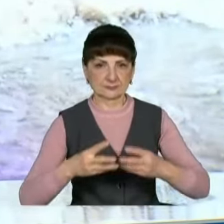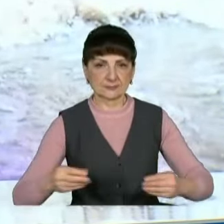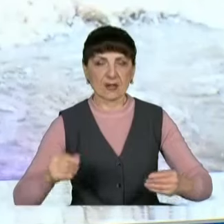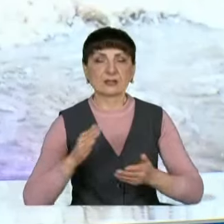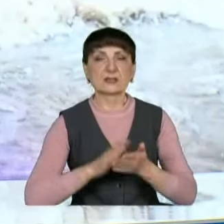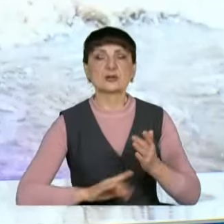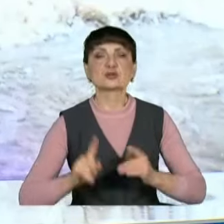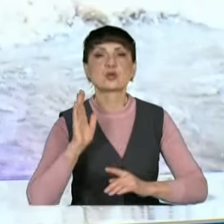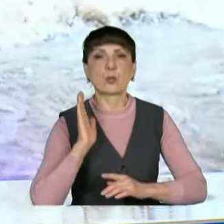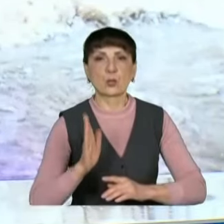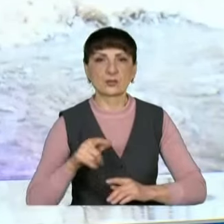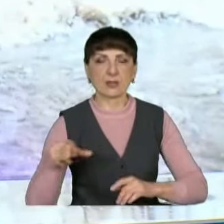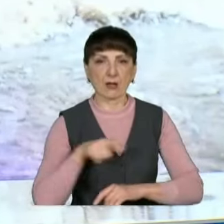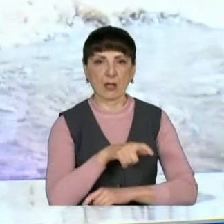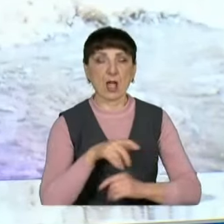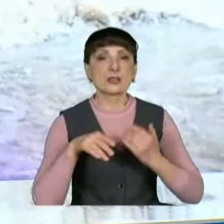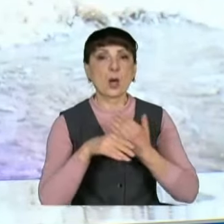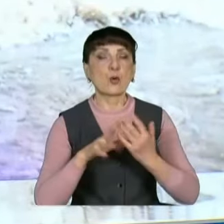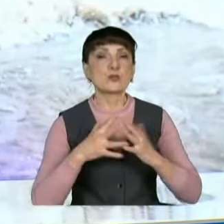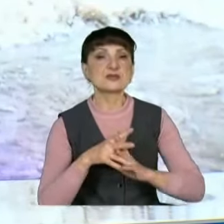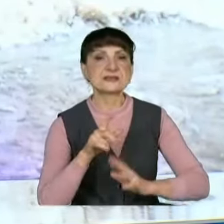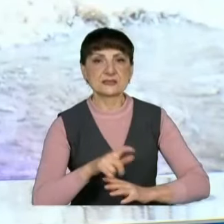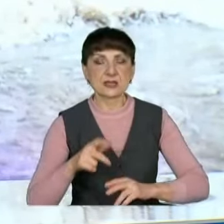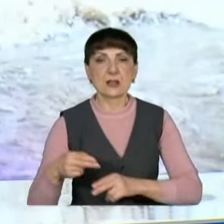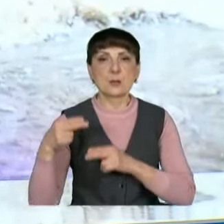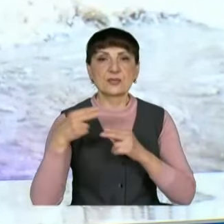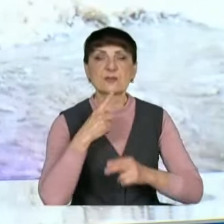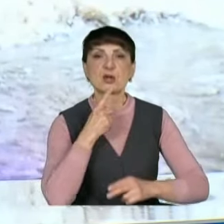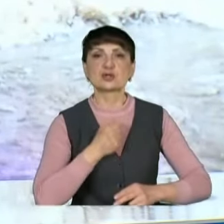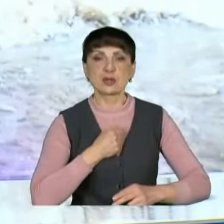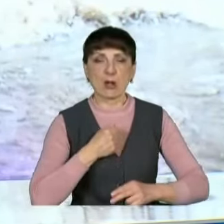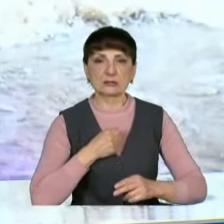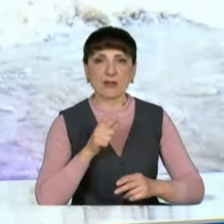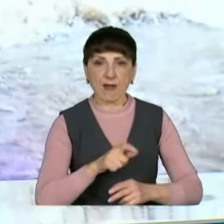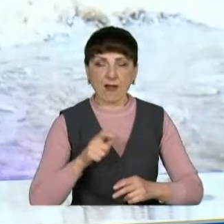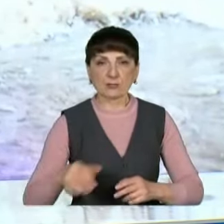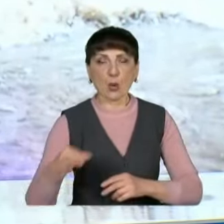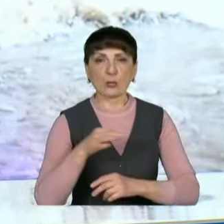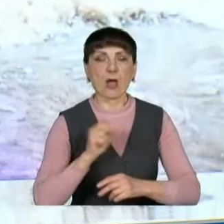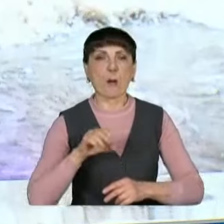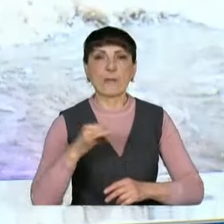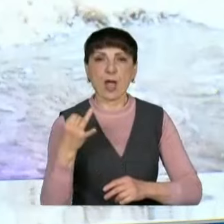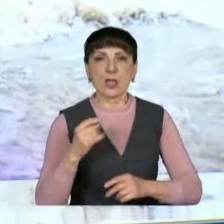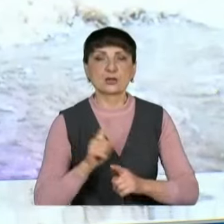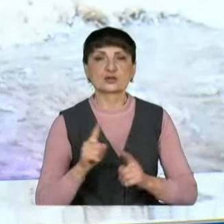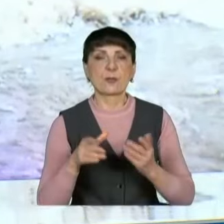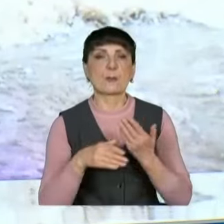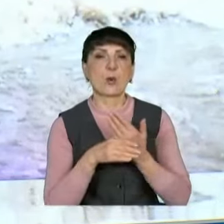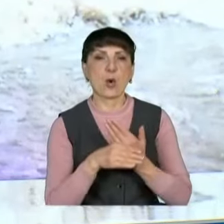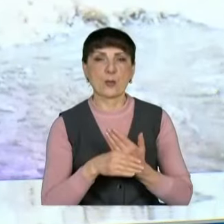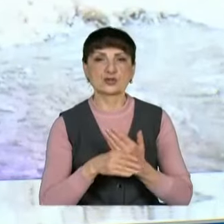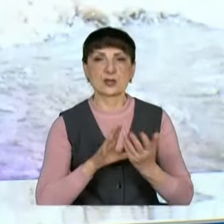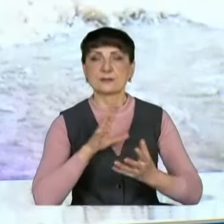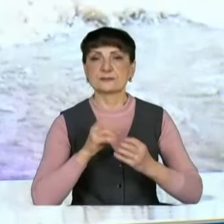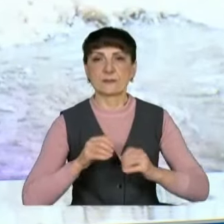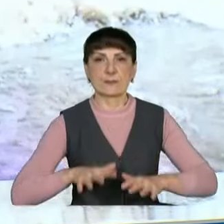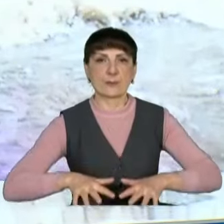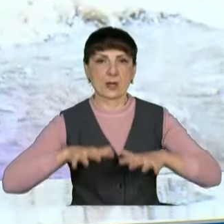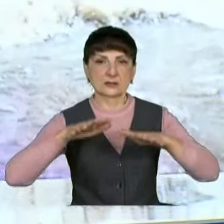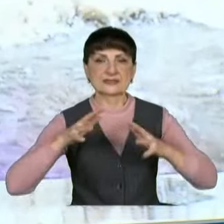на реках. На помощь сельчанам уже прибыли солдаты воинских частей области Абай. Чтобы минимизировать последствия масштабных